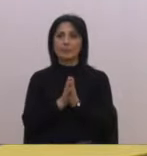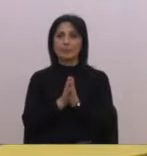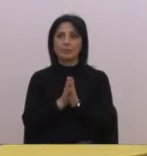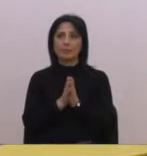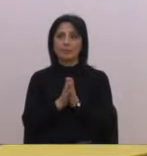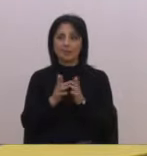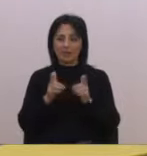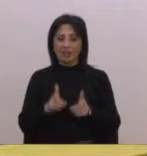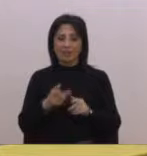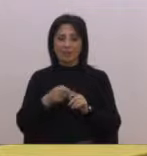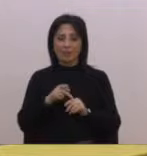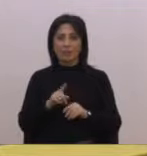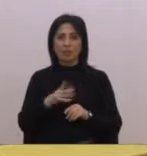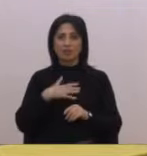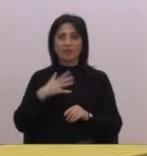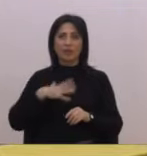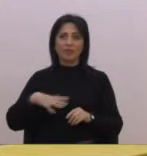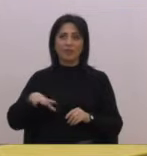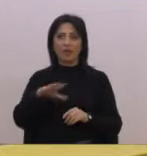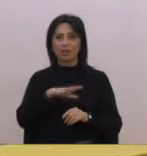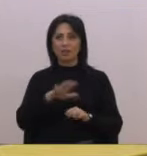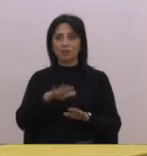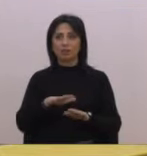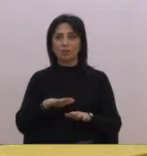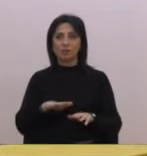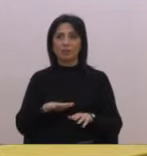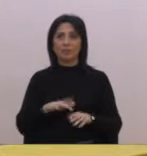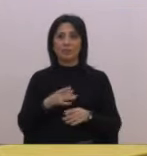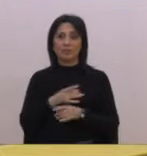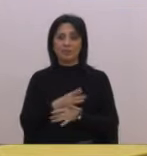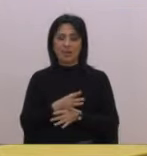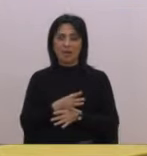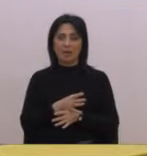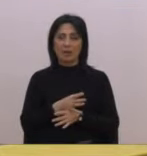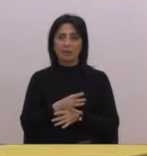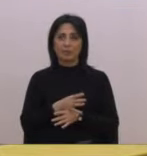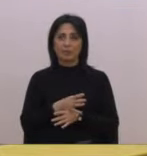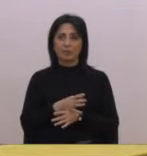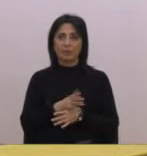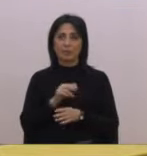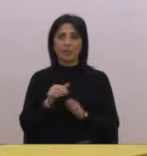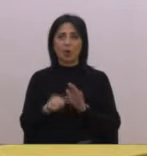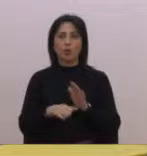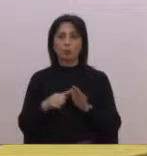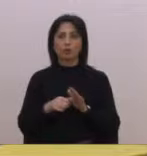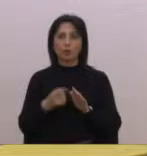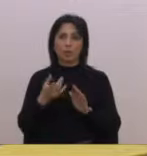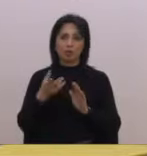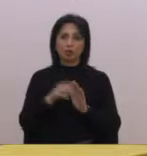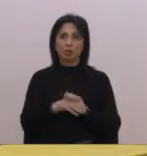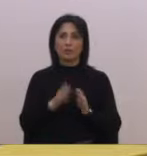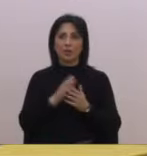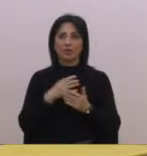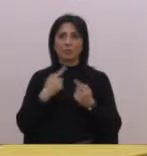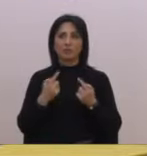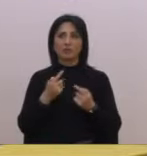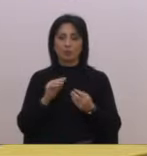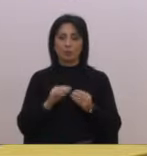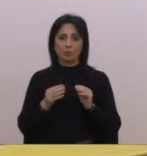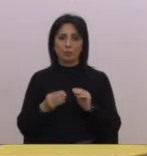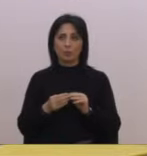აბსოლუტურად თანხმდებით იმაზე, რომ ჩვენს ქვეყანაში სიღარიბე და უმუშევრობაც მათ შორის არის მნიშვნელოვანი